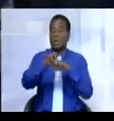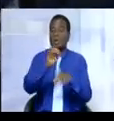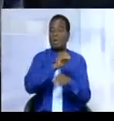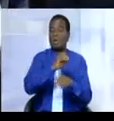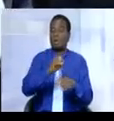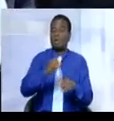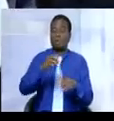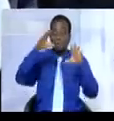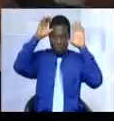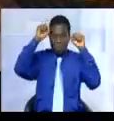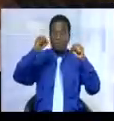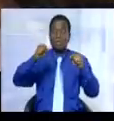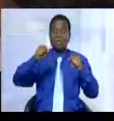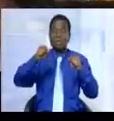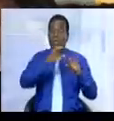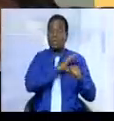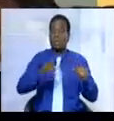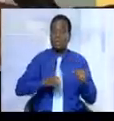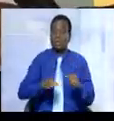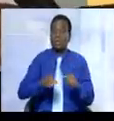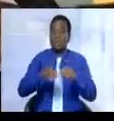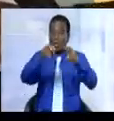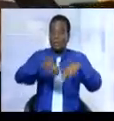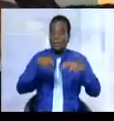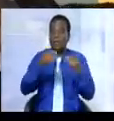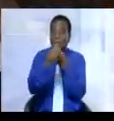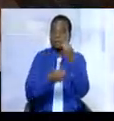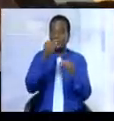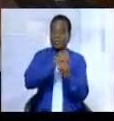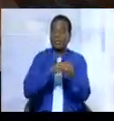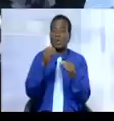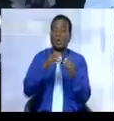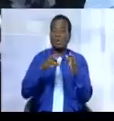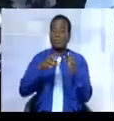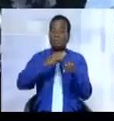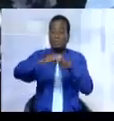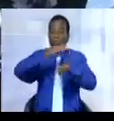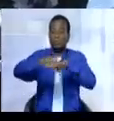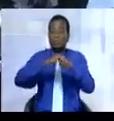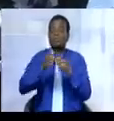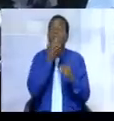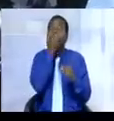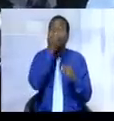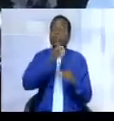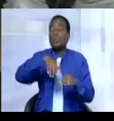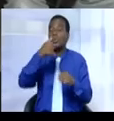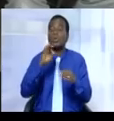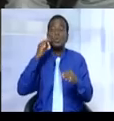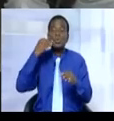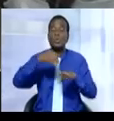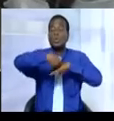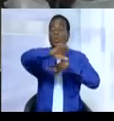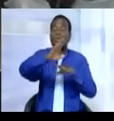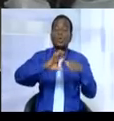indiqué le président du conseil d'administration des exportateurs de bananes, d'ananas, de mangues et autres fruits d'exportation